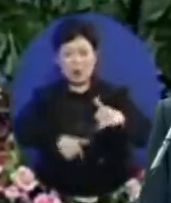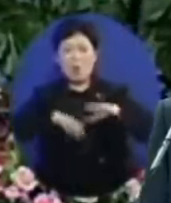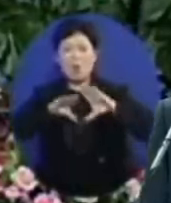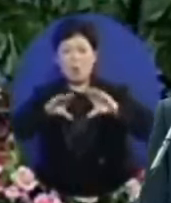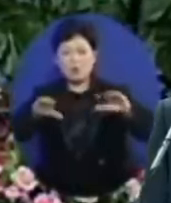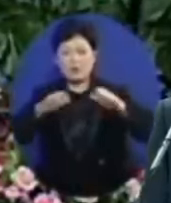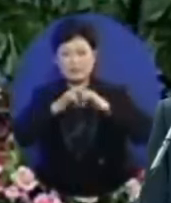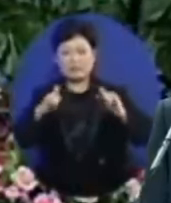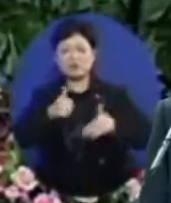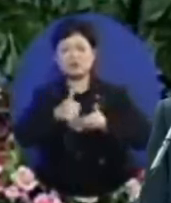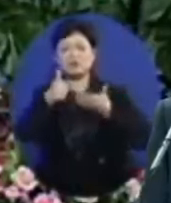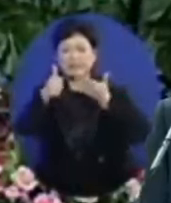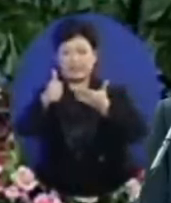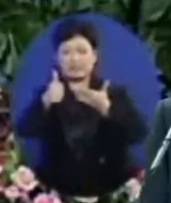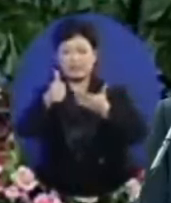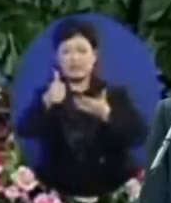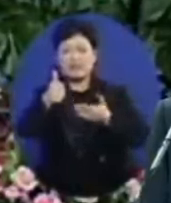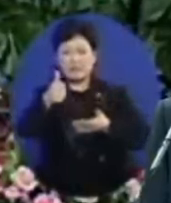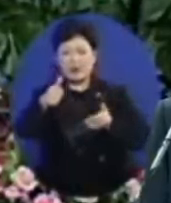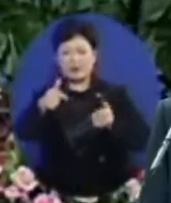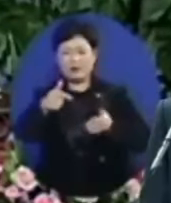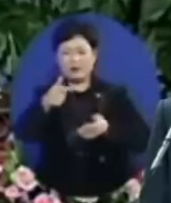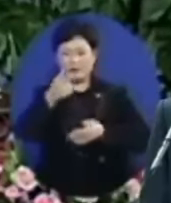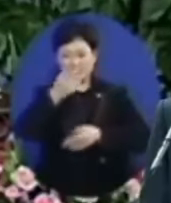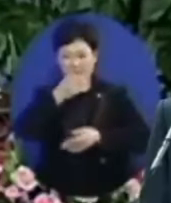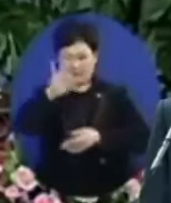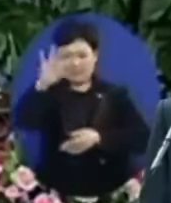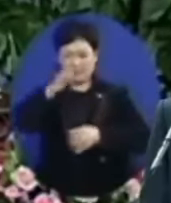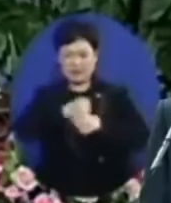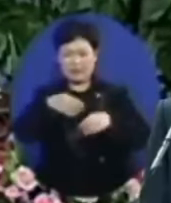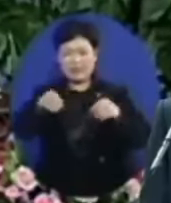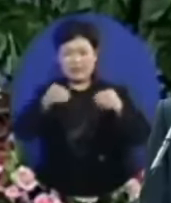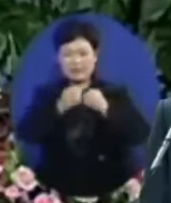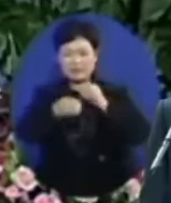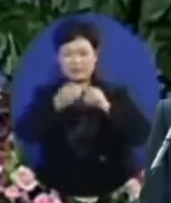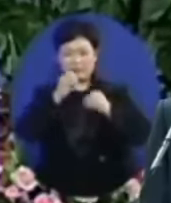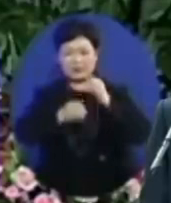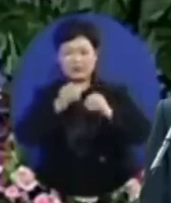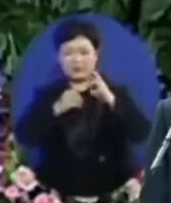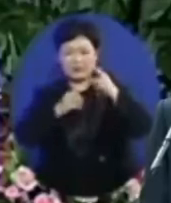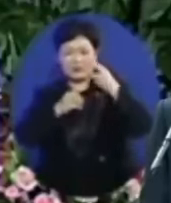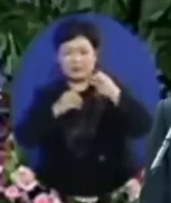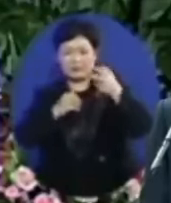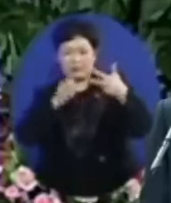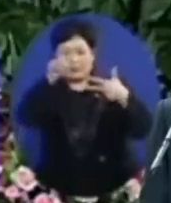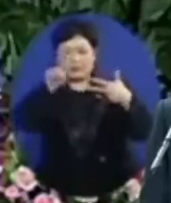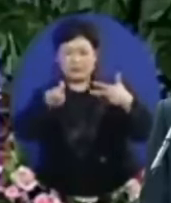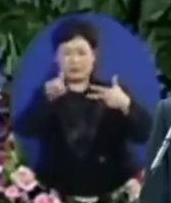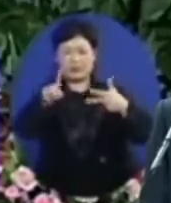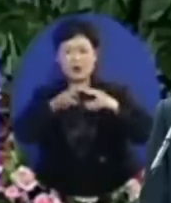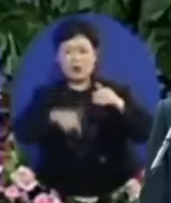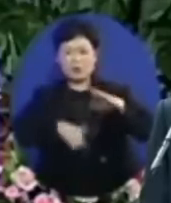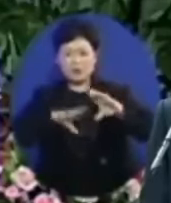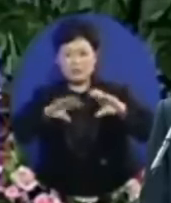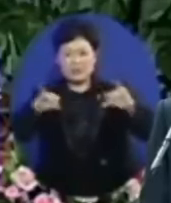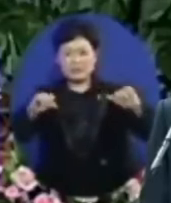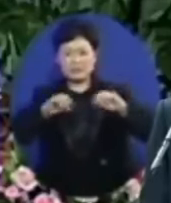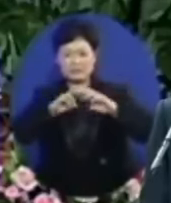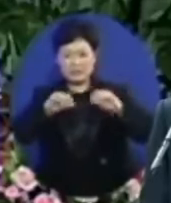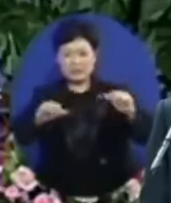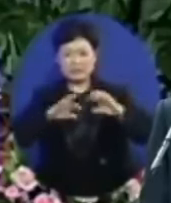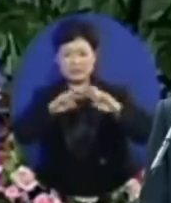사람을 주님께서 받아들이는 것입니다. 시편 37편 11절에 온유한 자들은 땅을 차지하며 풍성한 화평으로